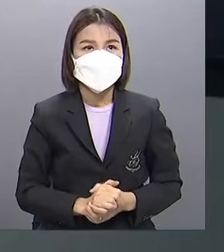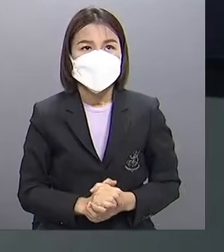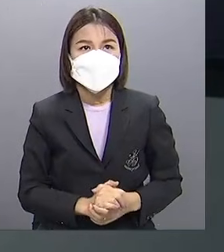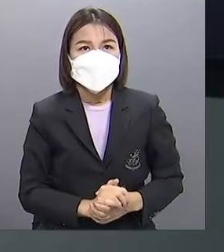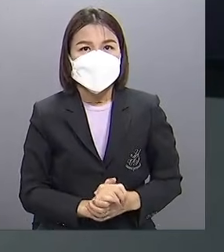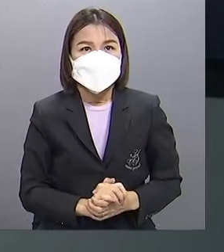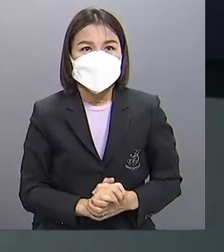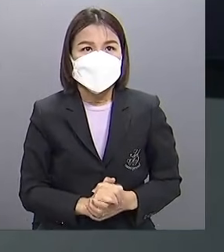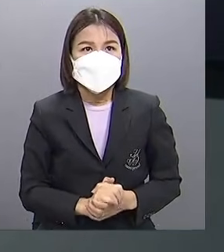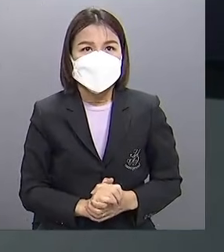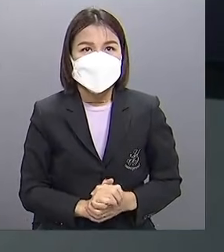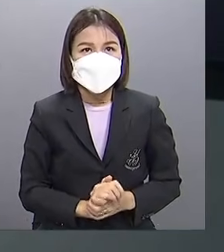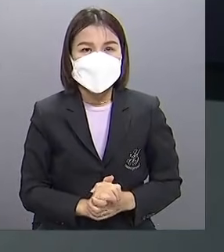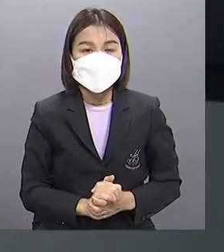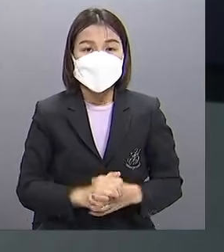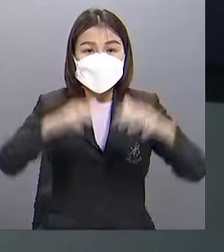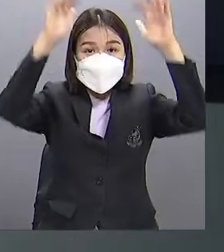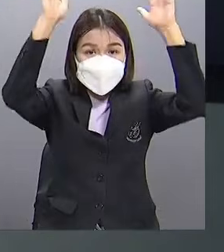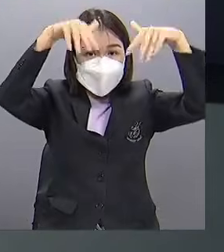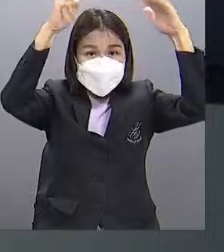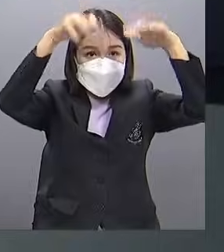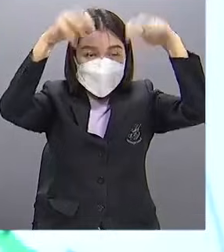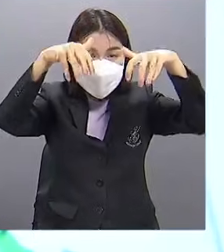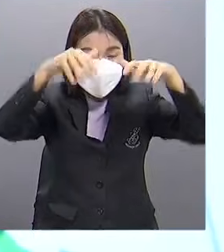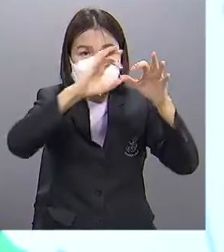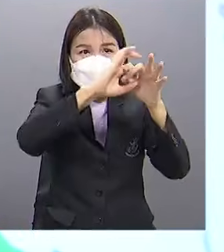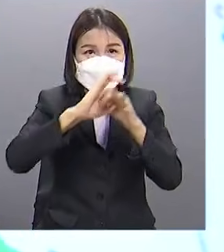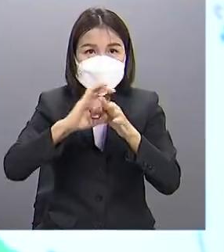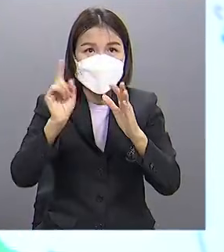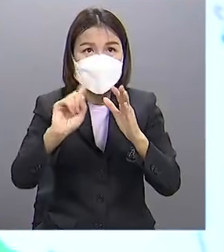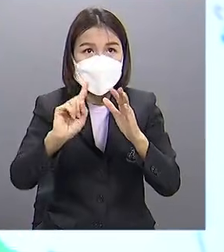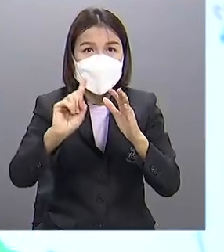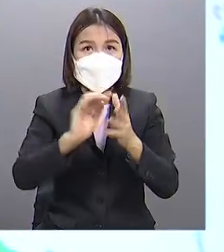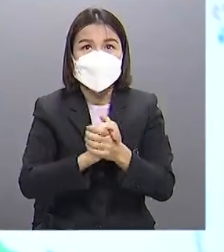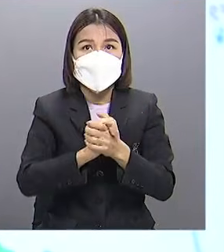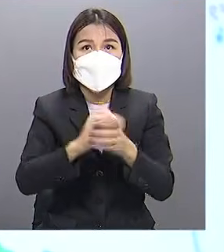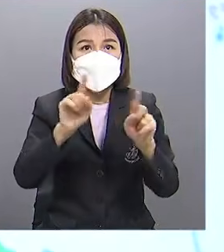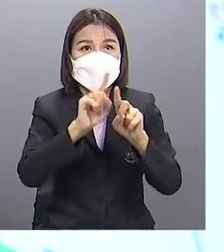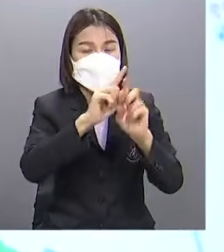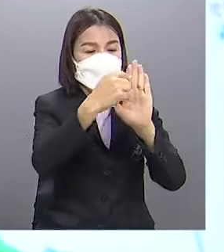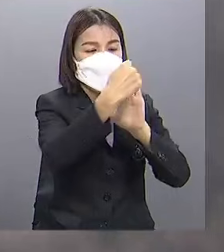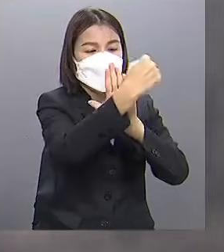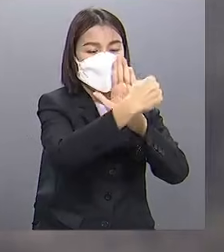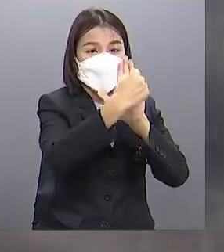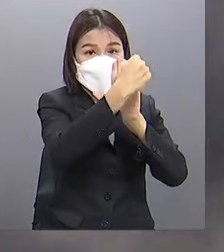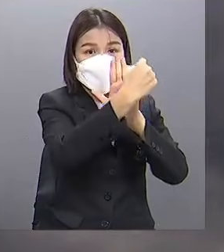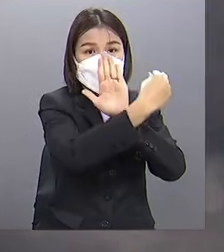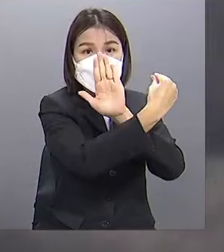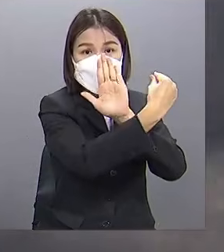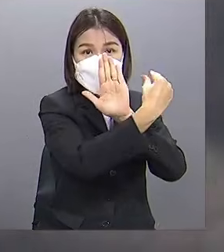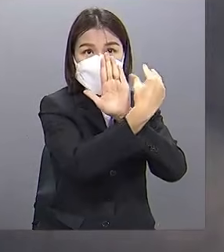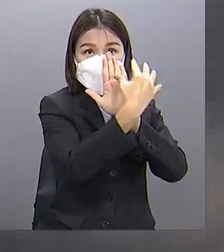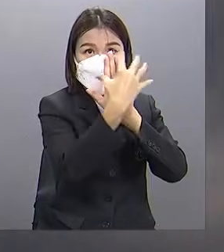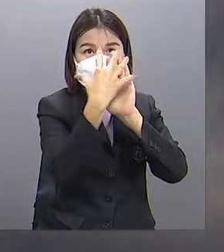คือฝนเนี่ยมันจะมาแถบตะเข็บขอบนะฮะแต่พอมันเข้ามาในพื้นที่เนี่ยนะครับไม่ว่าจะเป็นขอน